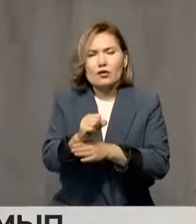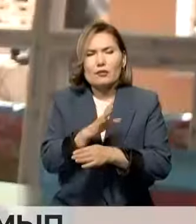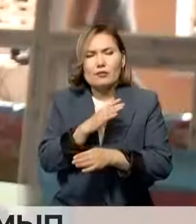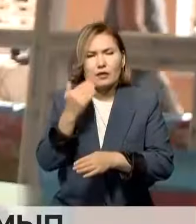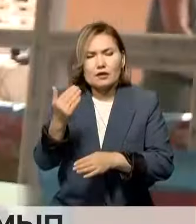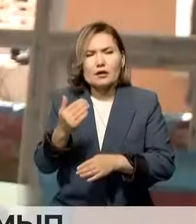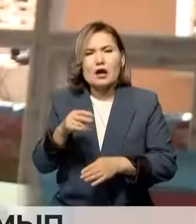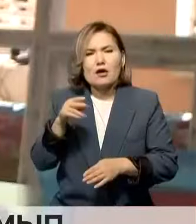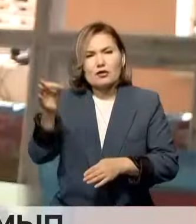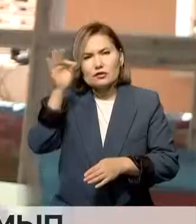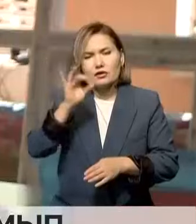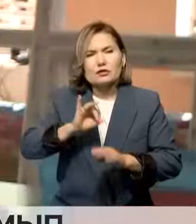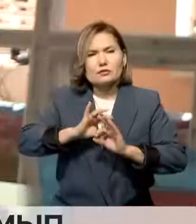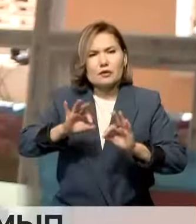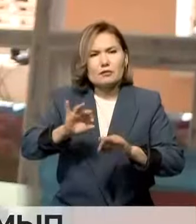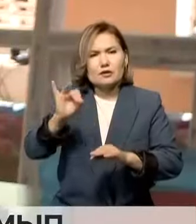ол.